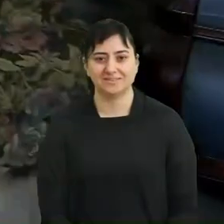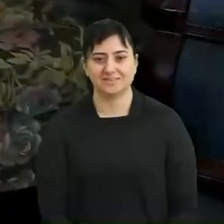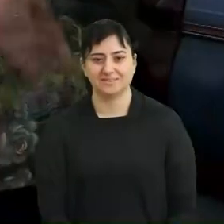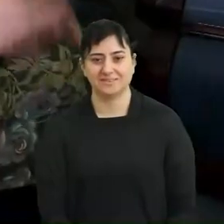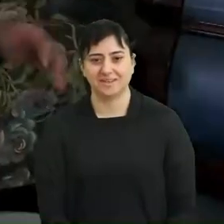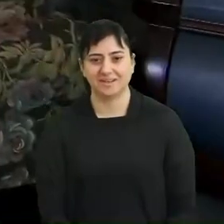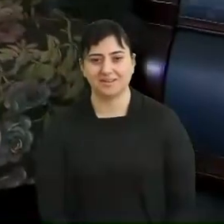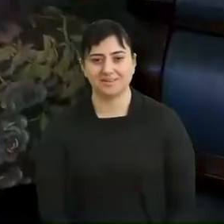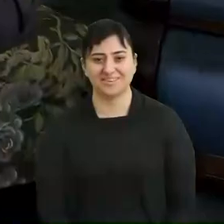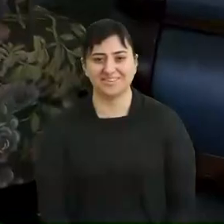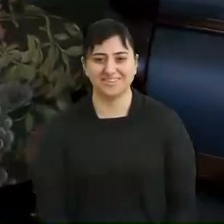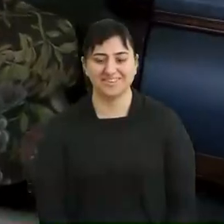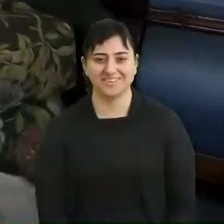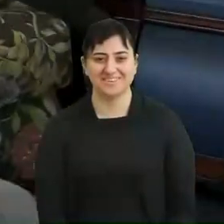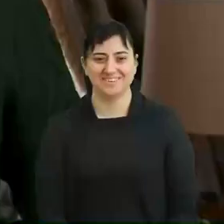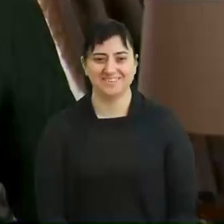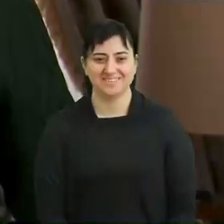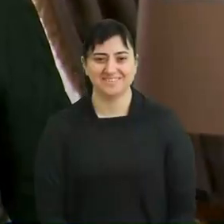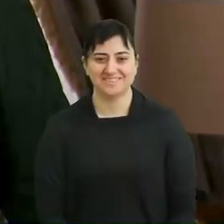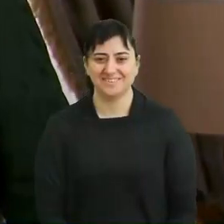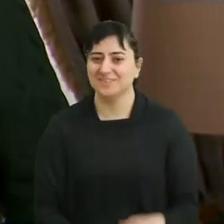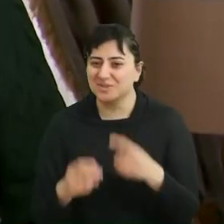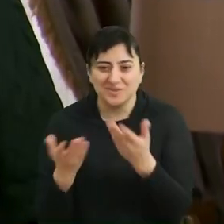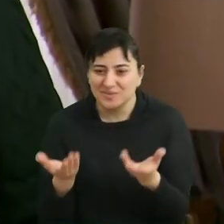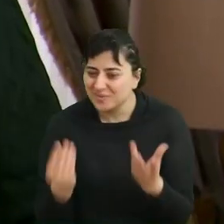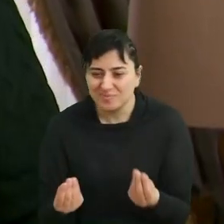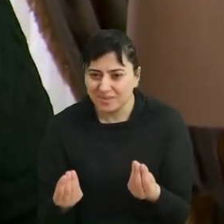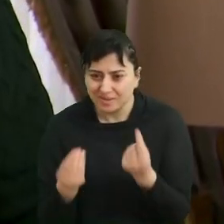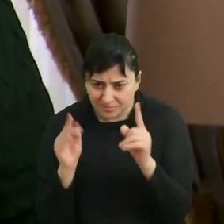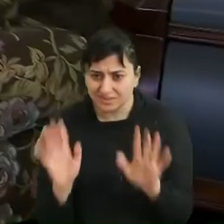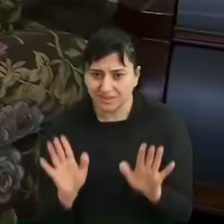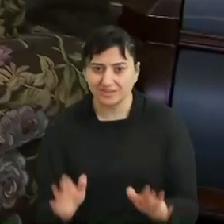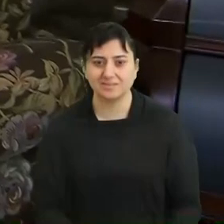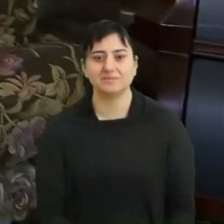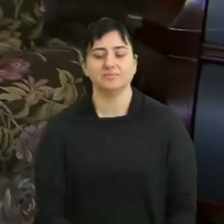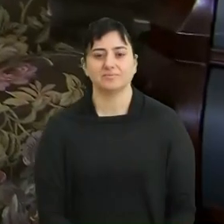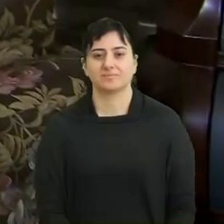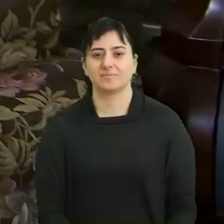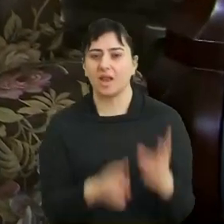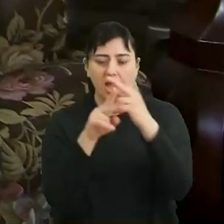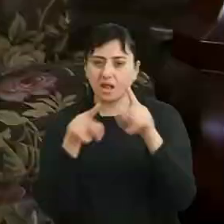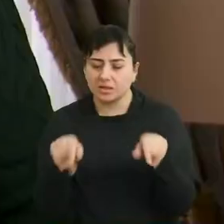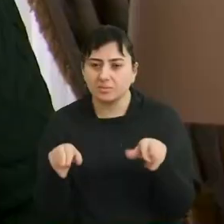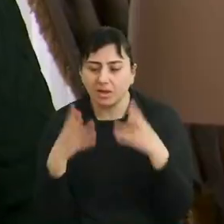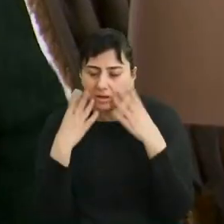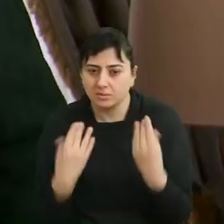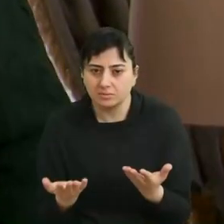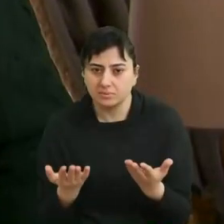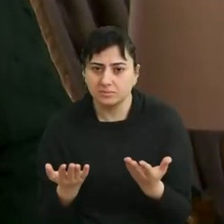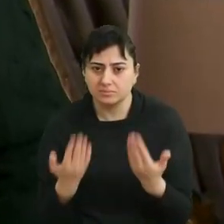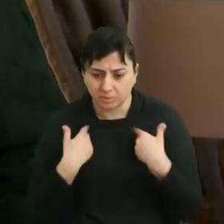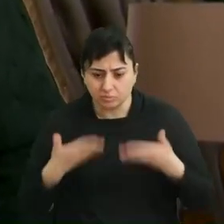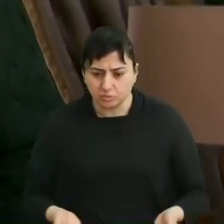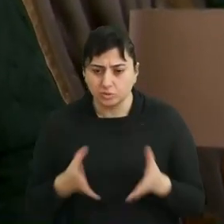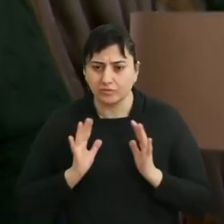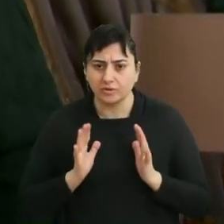Sarp koltuğun üzerine, Nurhan yere fırladı. Uşaklar ne oluyor ya? Bir sakin olun ya. Hayalet görmüş gibi. Baksanıza ben